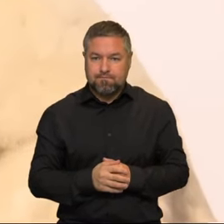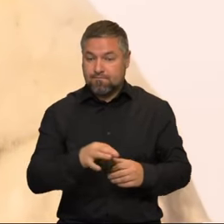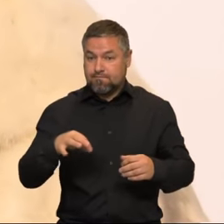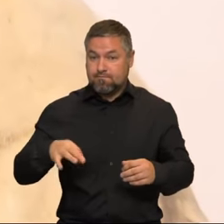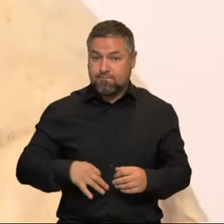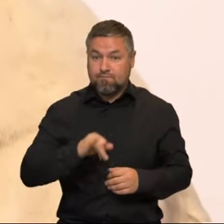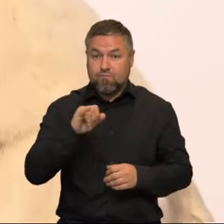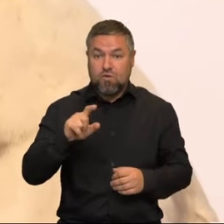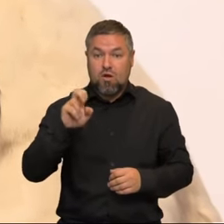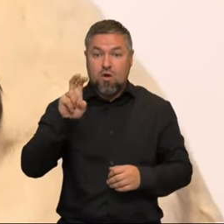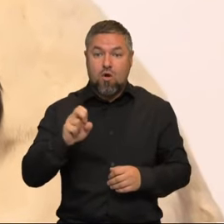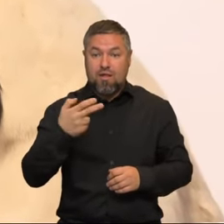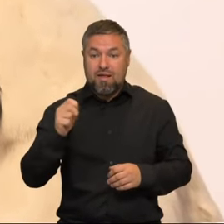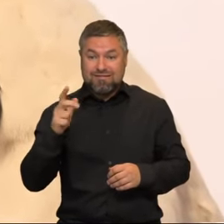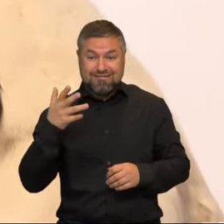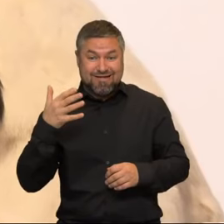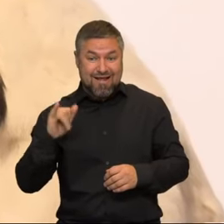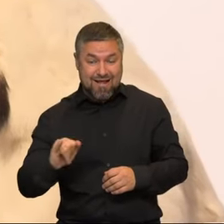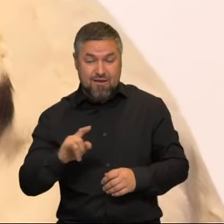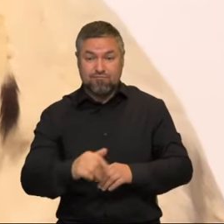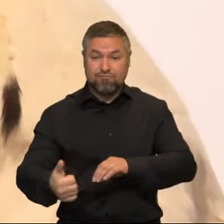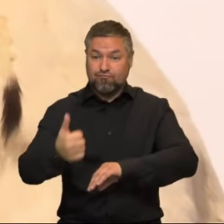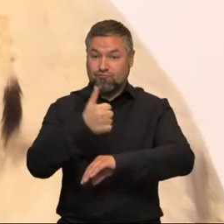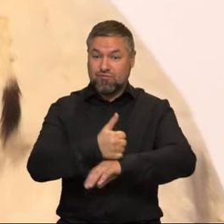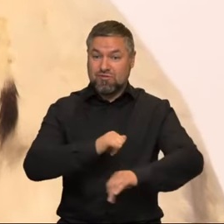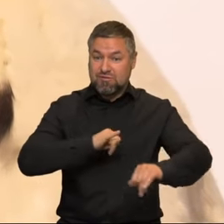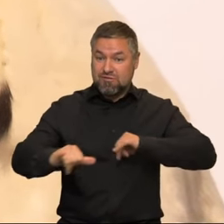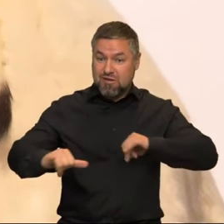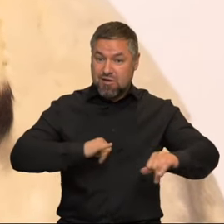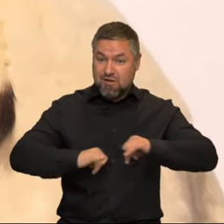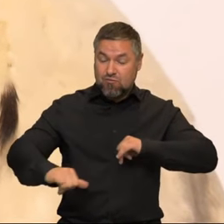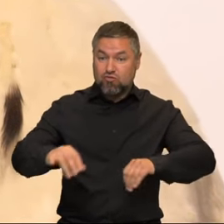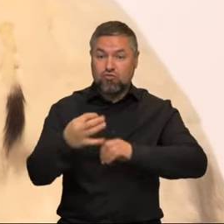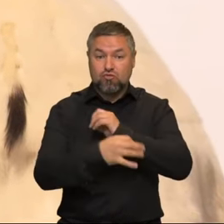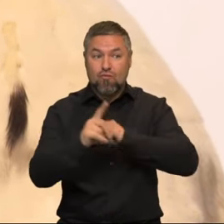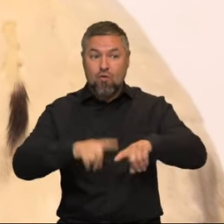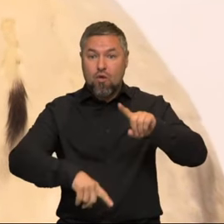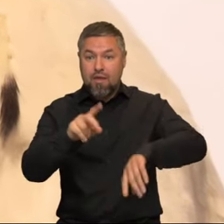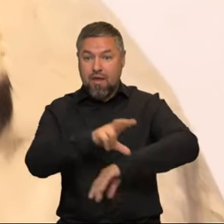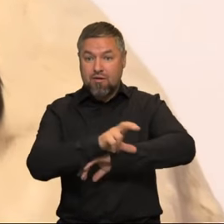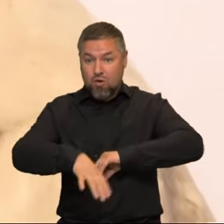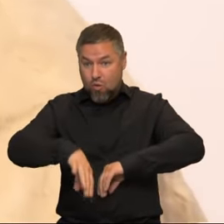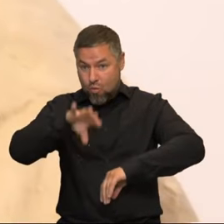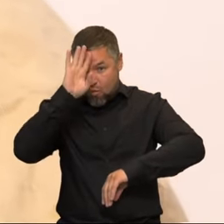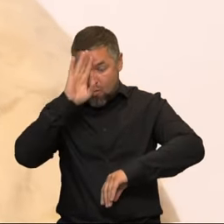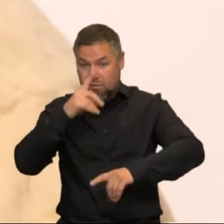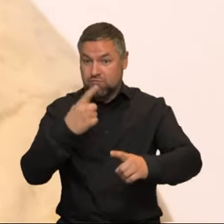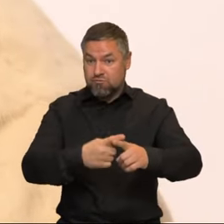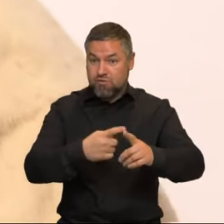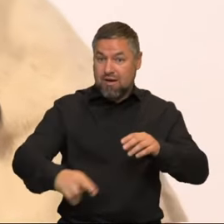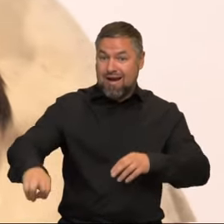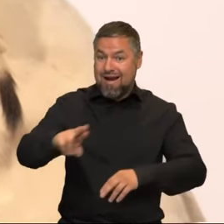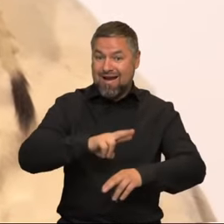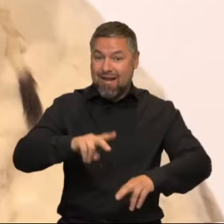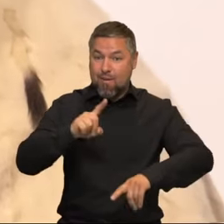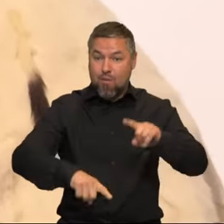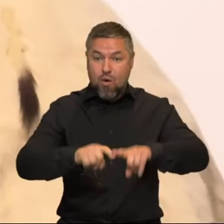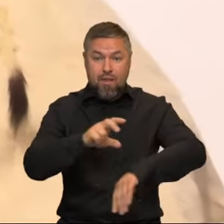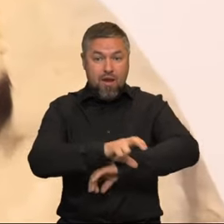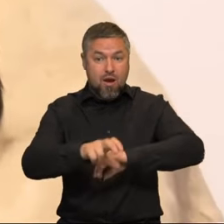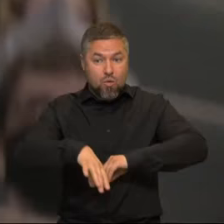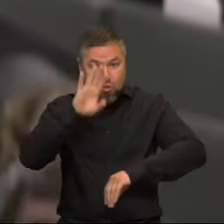panią Julię Chojnacką, przewodniczącą Samorządu Studenckiego Politechniki Łódzkiej, jednocześnie członka Rady Politechniki